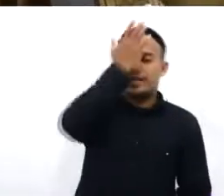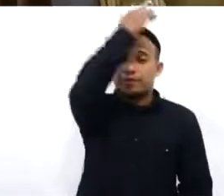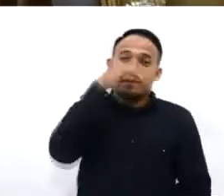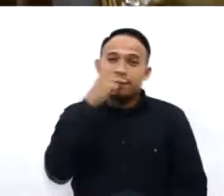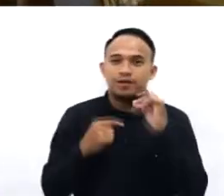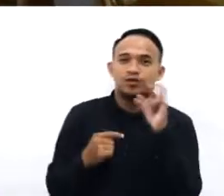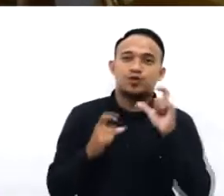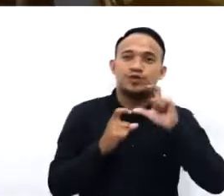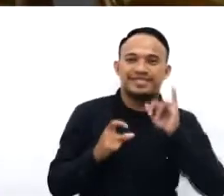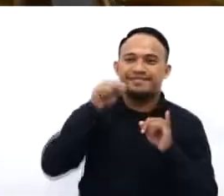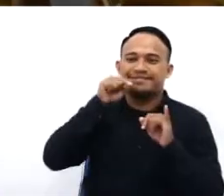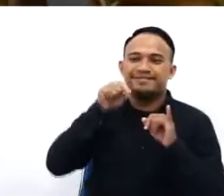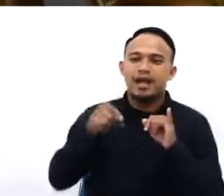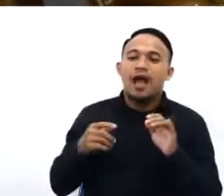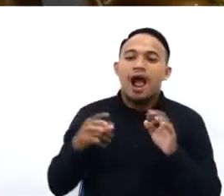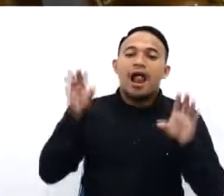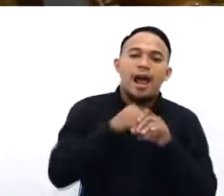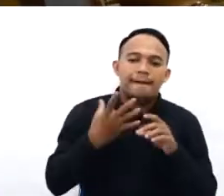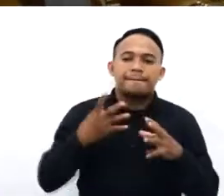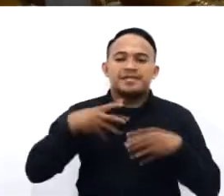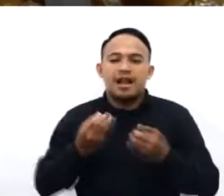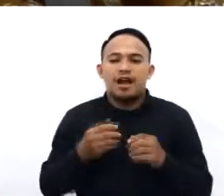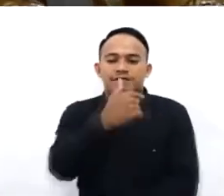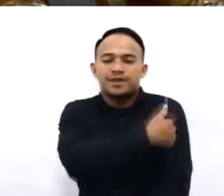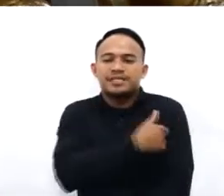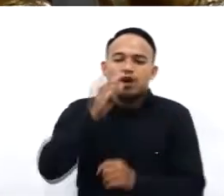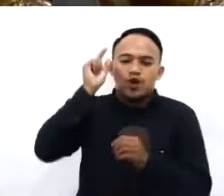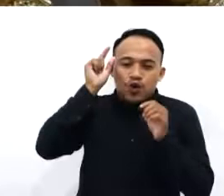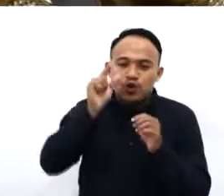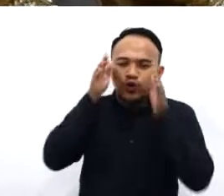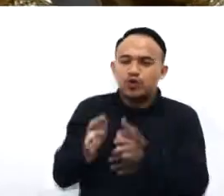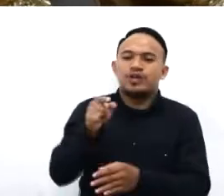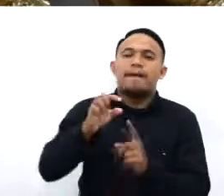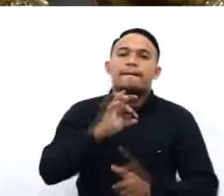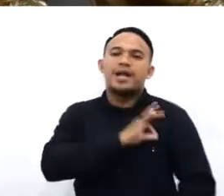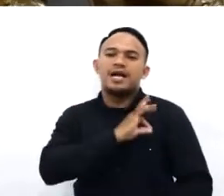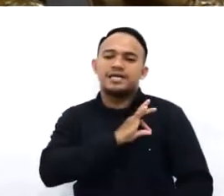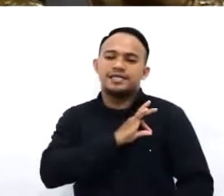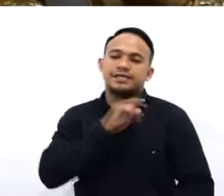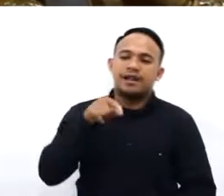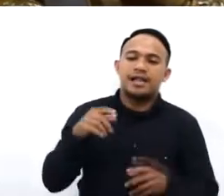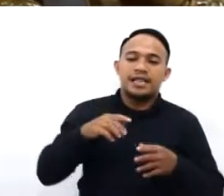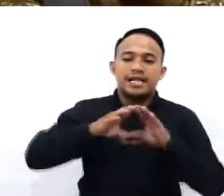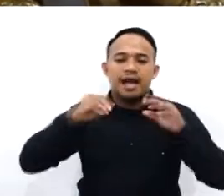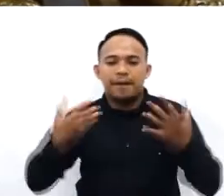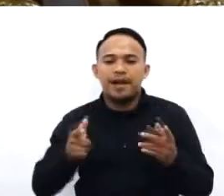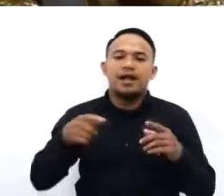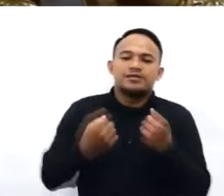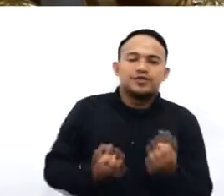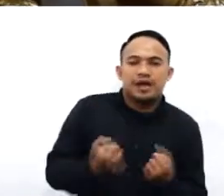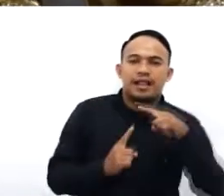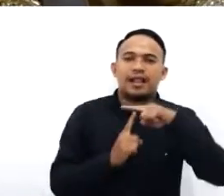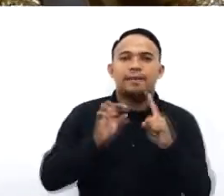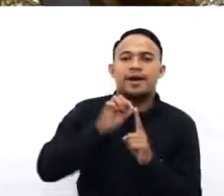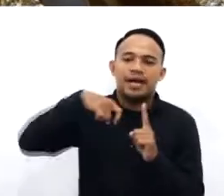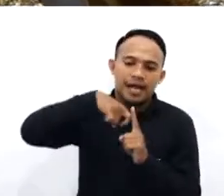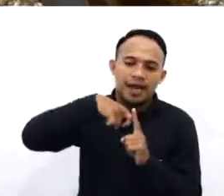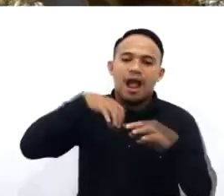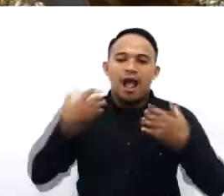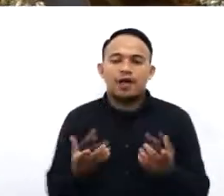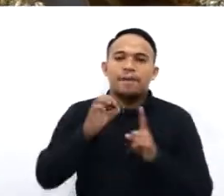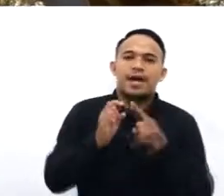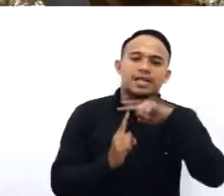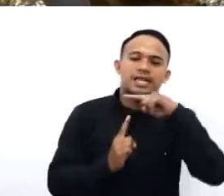Gubernur Gorontalo Rusli Habibie dalam memaksimalkan vaksinasi khusus untuk PNS dan tenaga